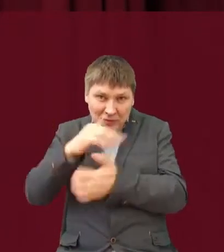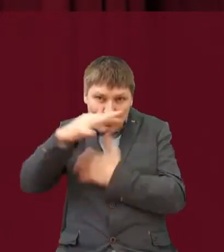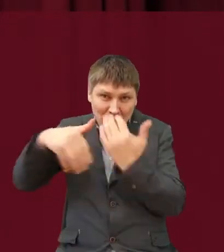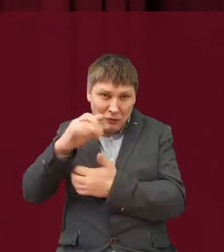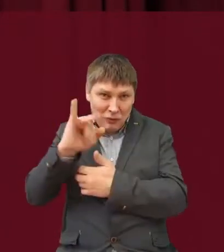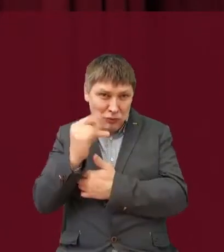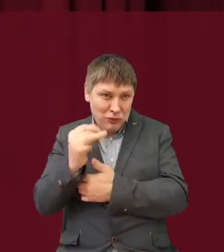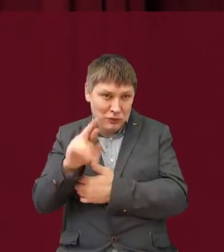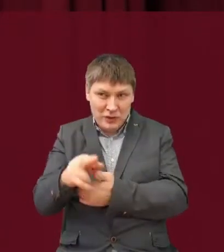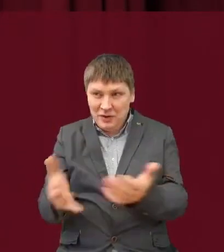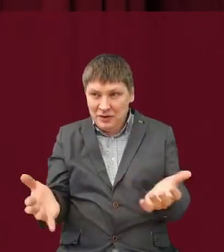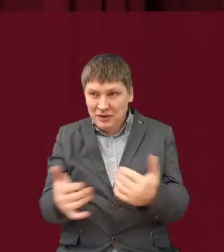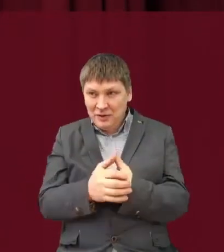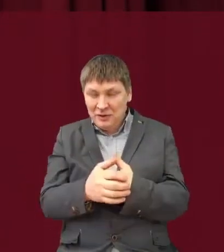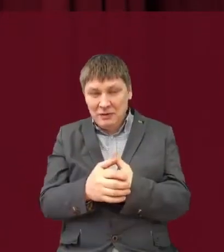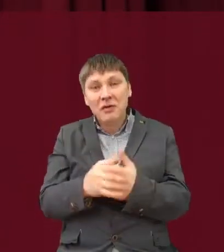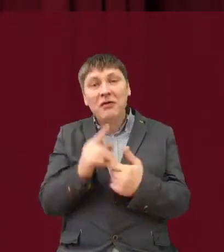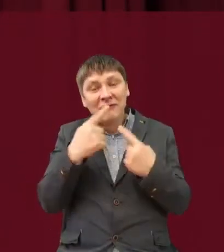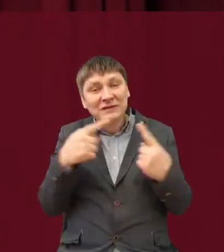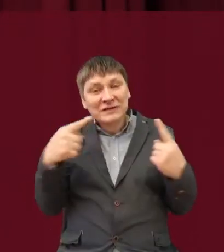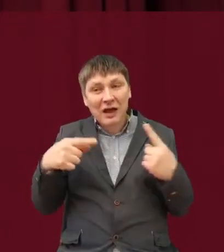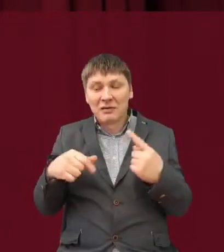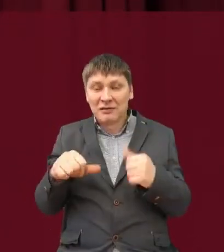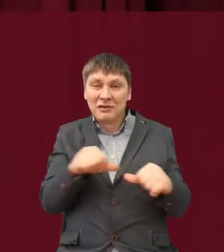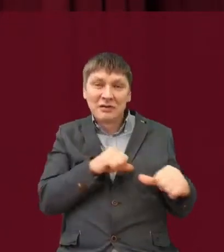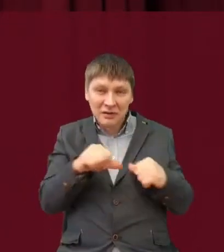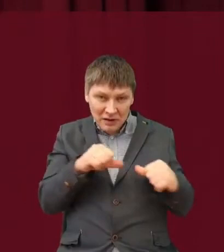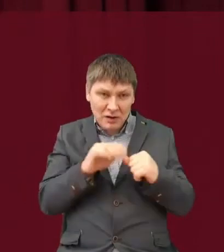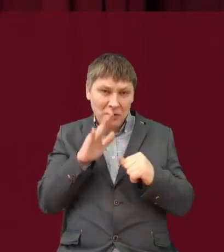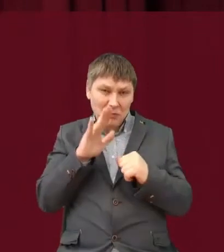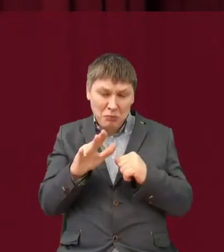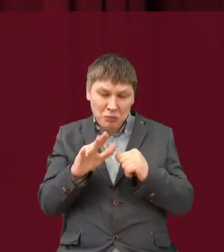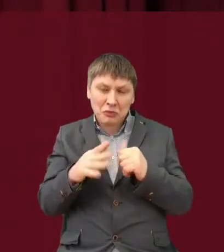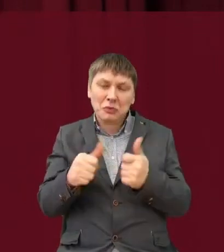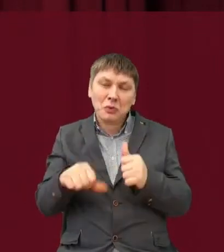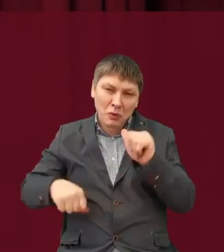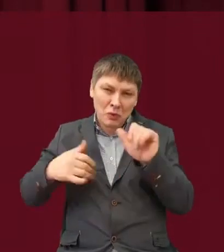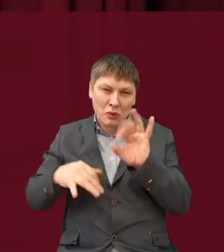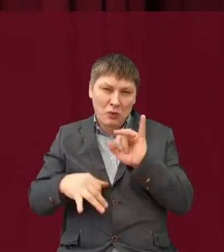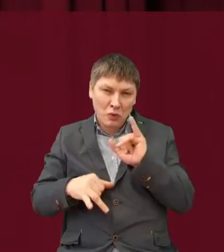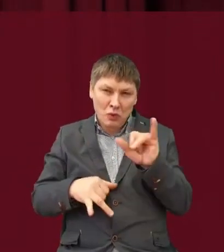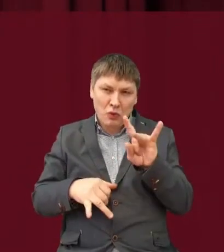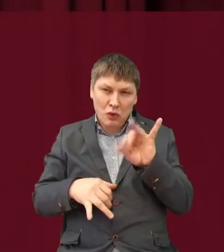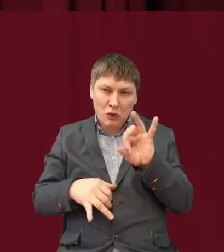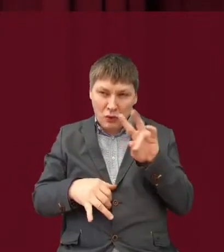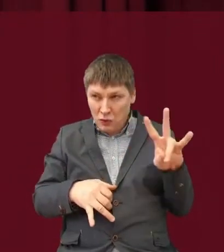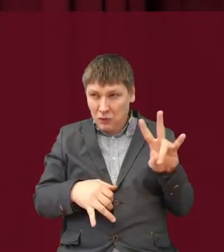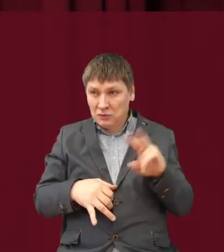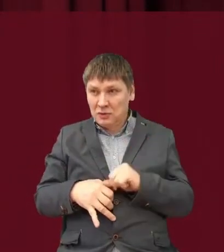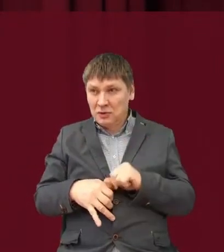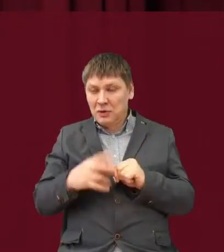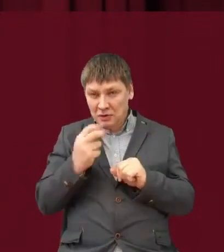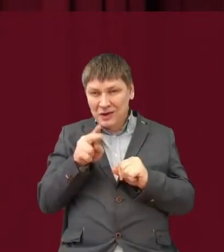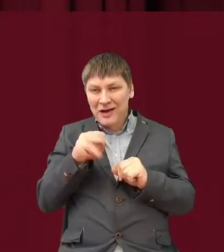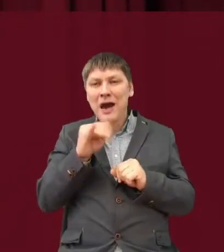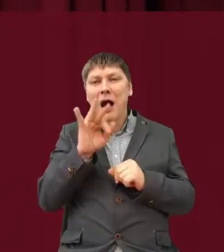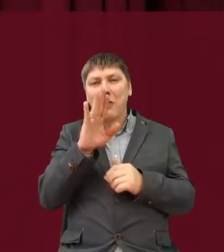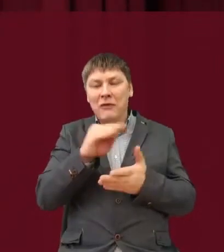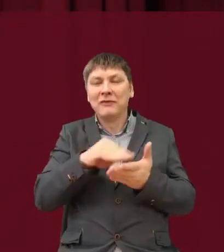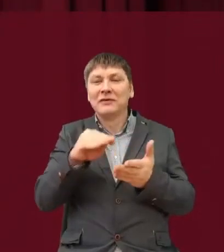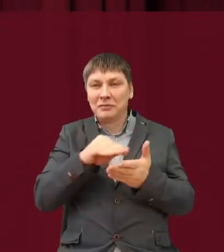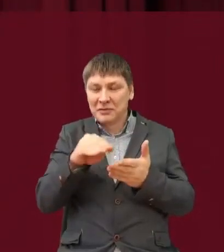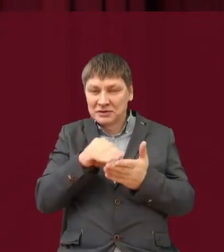всякий грех ведет к урону наказанию и к смерти иакова первая глава 15 16